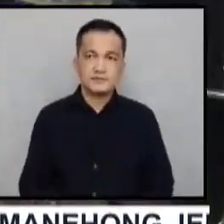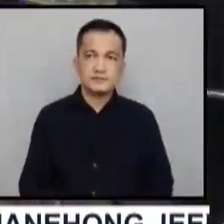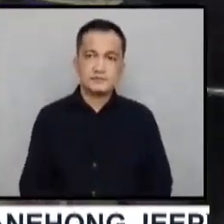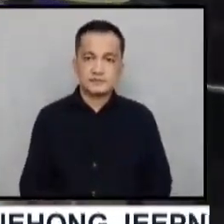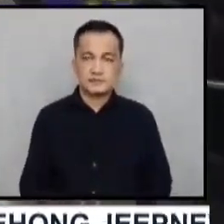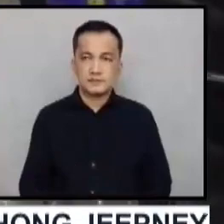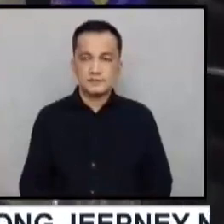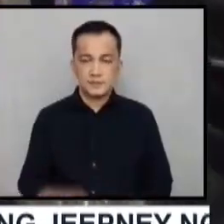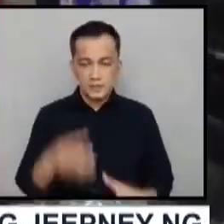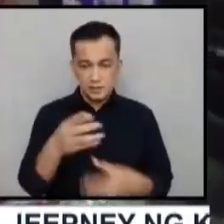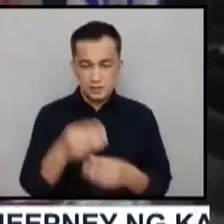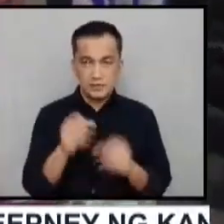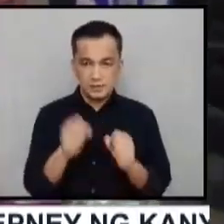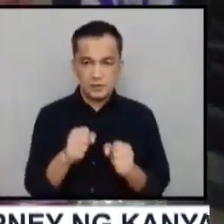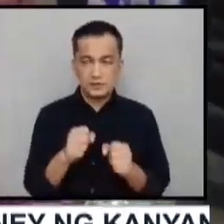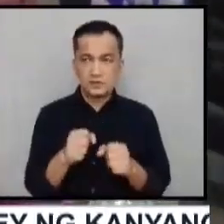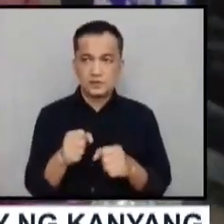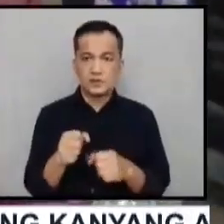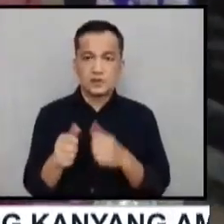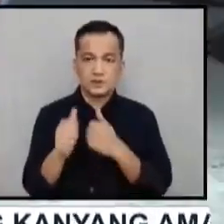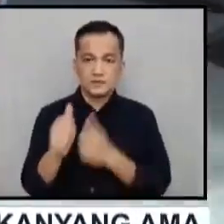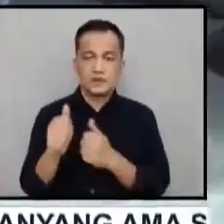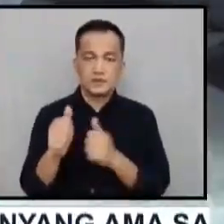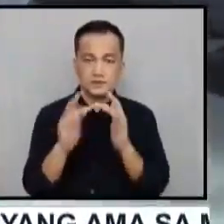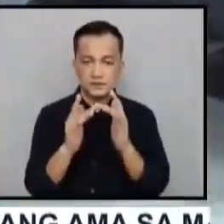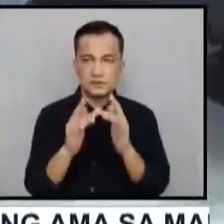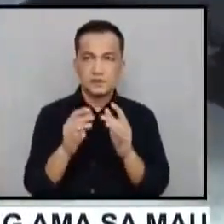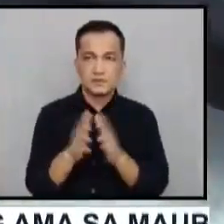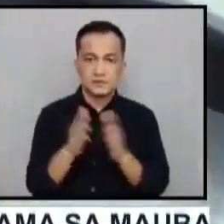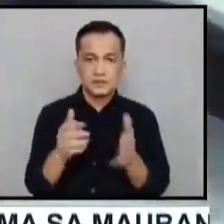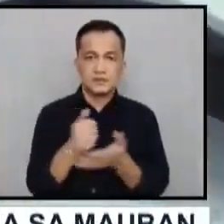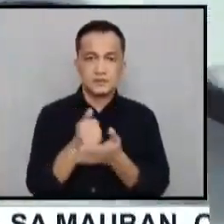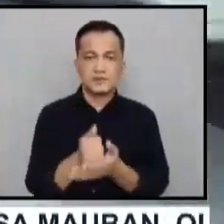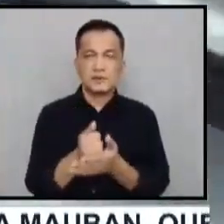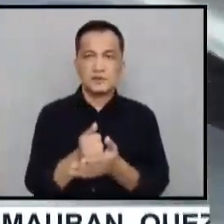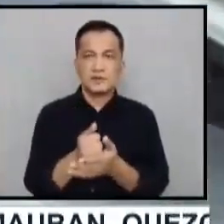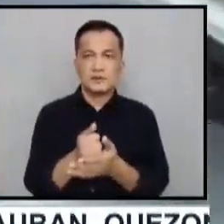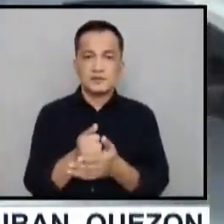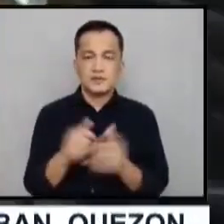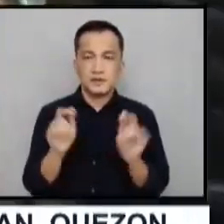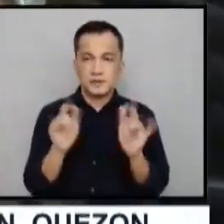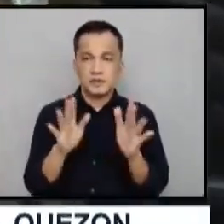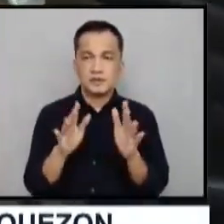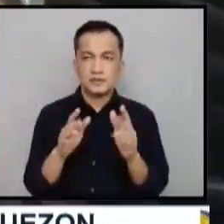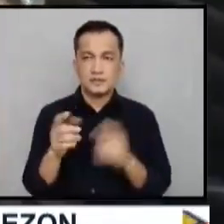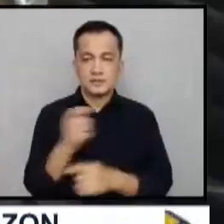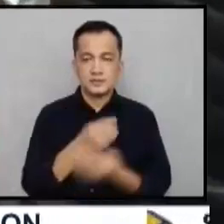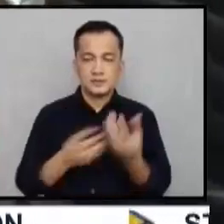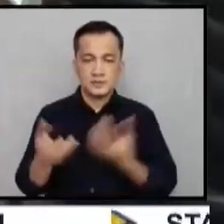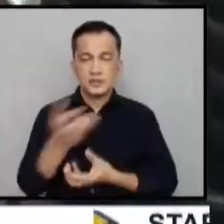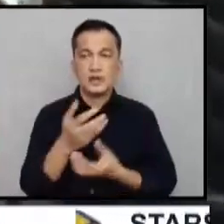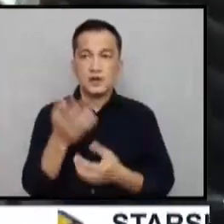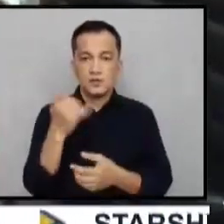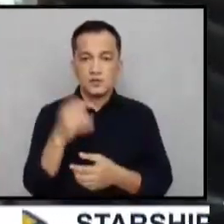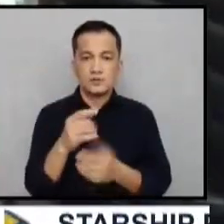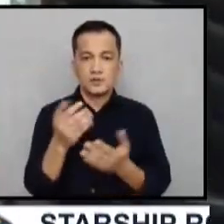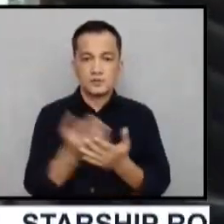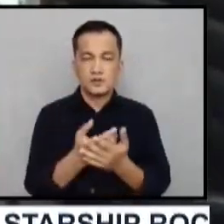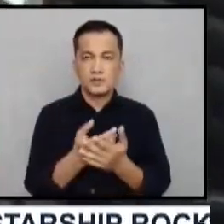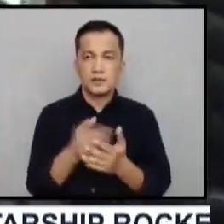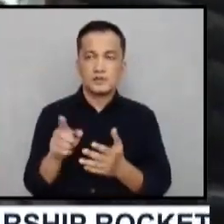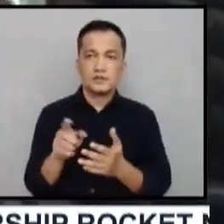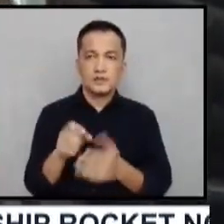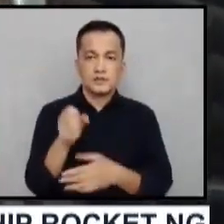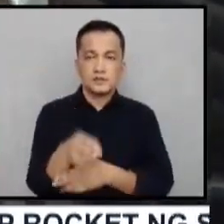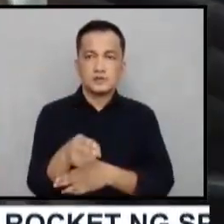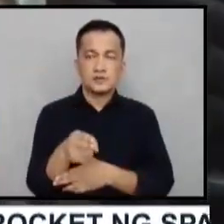sa pwede nang mag-file online, ay malaki rin na naging tulong sa pagpapagaan ng mga transaksyon dahil sa bagong mandato na inilunsad